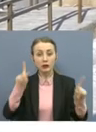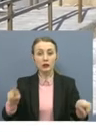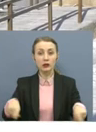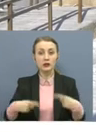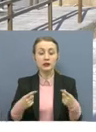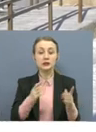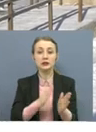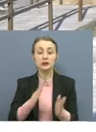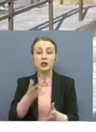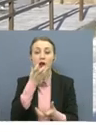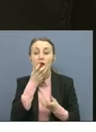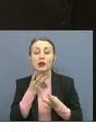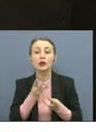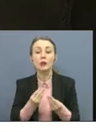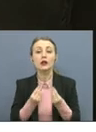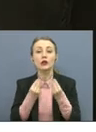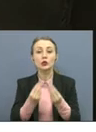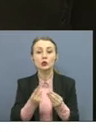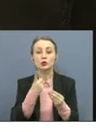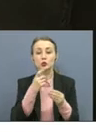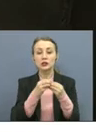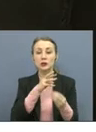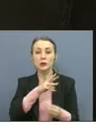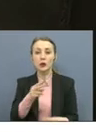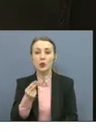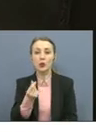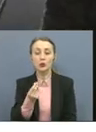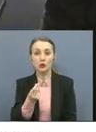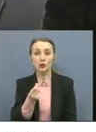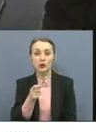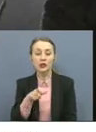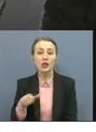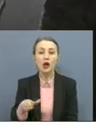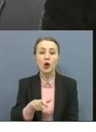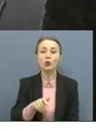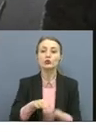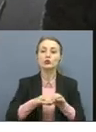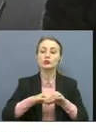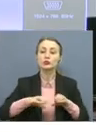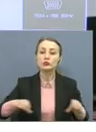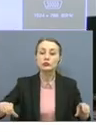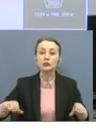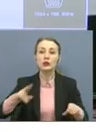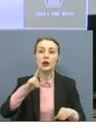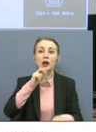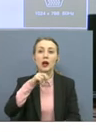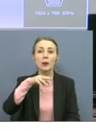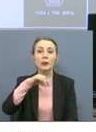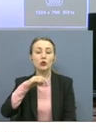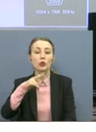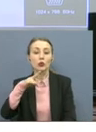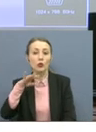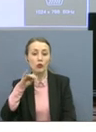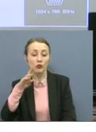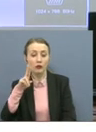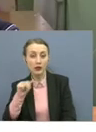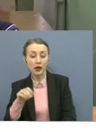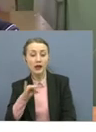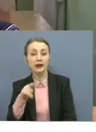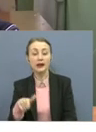аяқсыз қалған нысанға облыс бюджетінен қаржы бөлініп, иесіз қалған пәтерлерді қалпына келтіру жұмыстары қолға алынды. Өңірде 34 мектеп